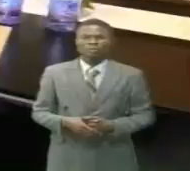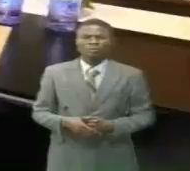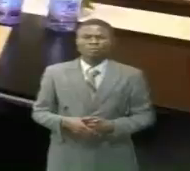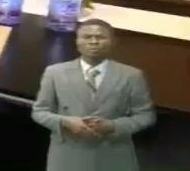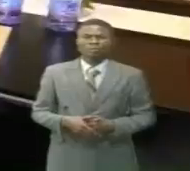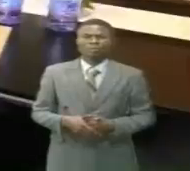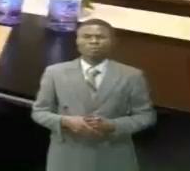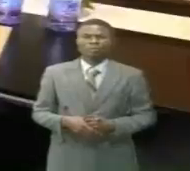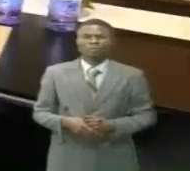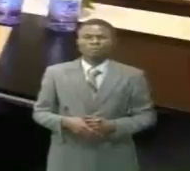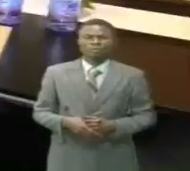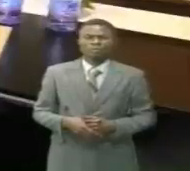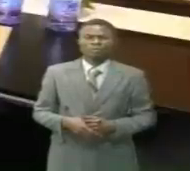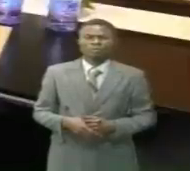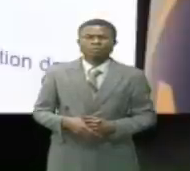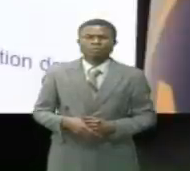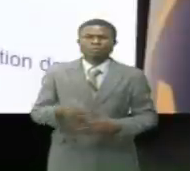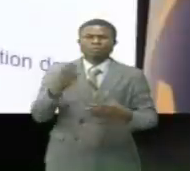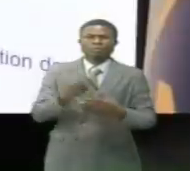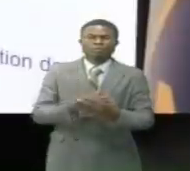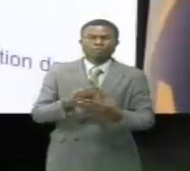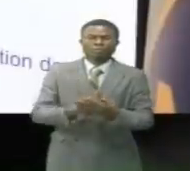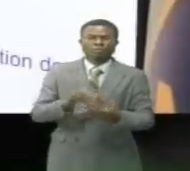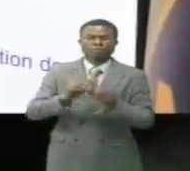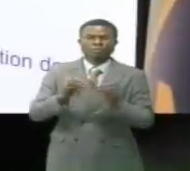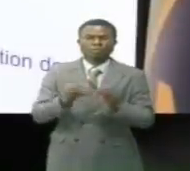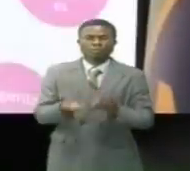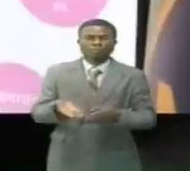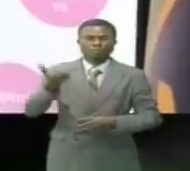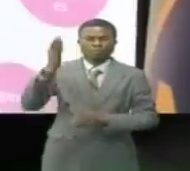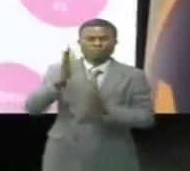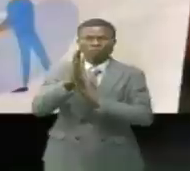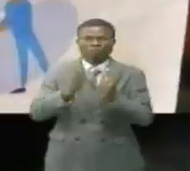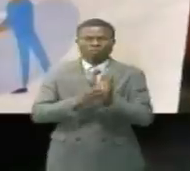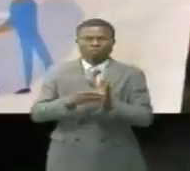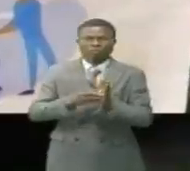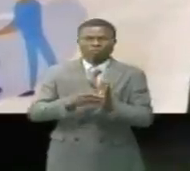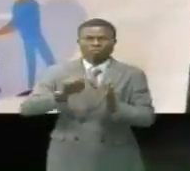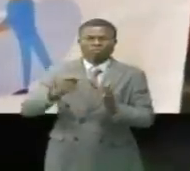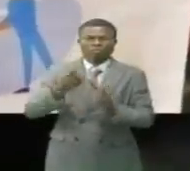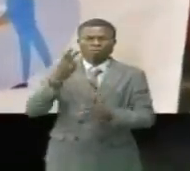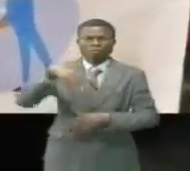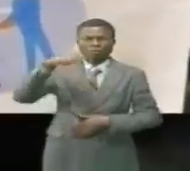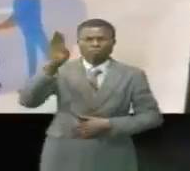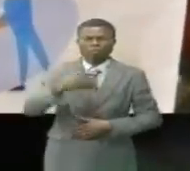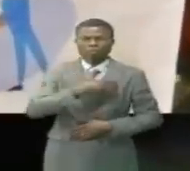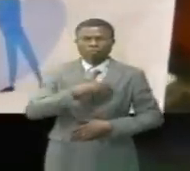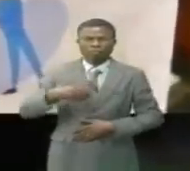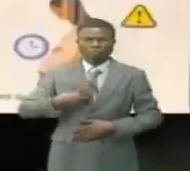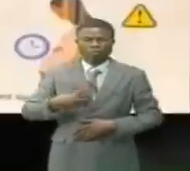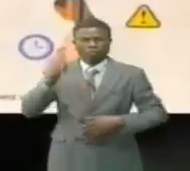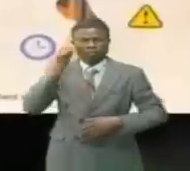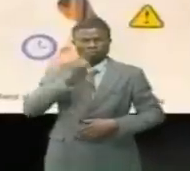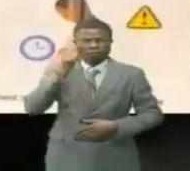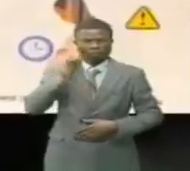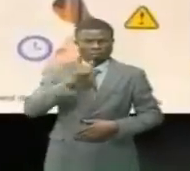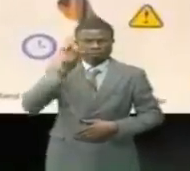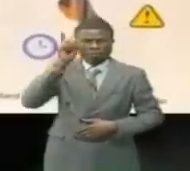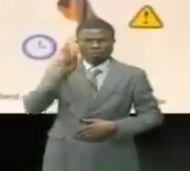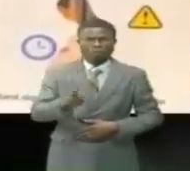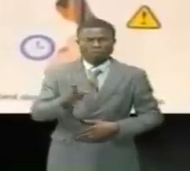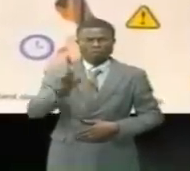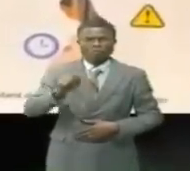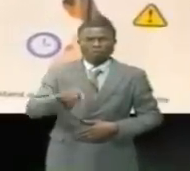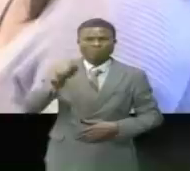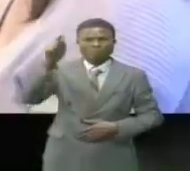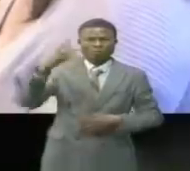vit avec une forme de handicap. Ces chiffres passent à 19,2% pour les femmes et les filles. 220 millions de